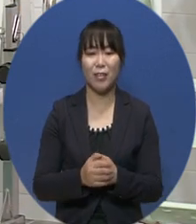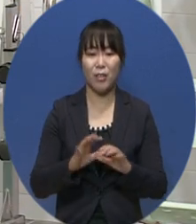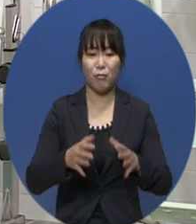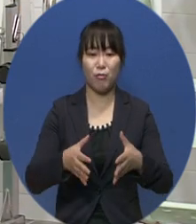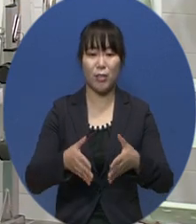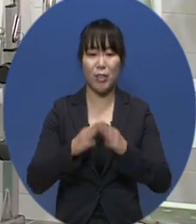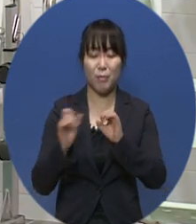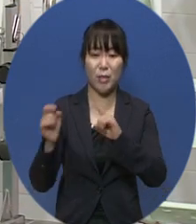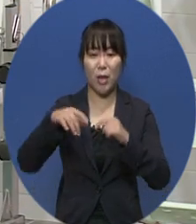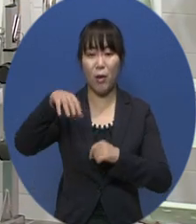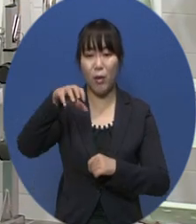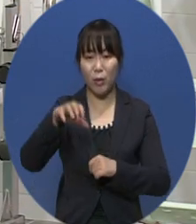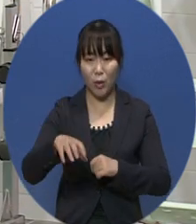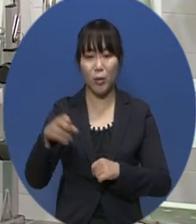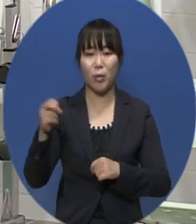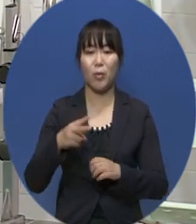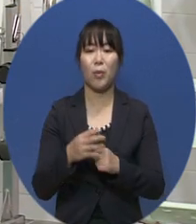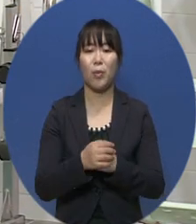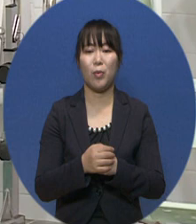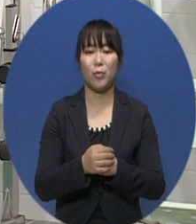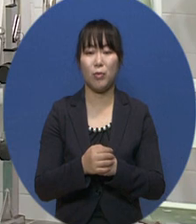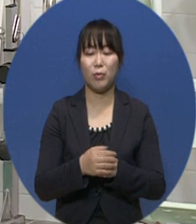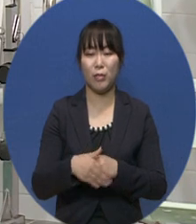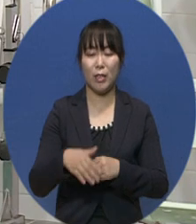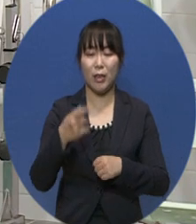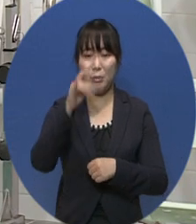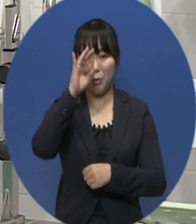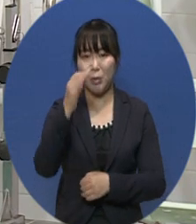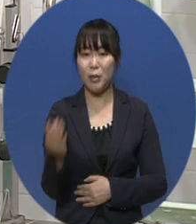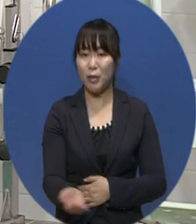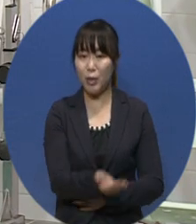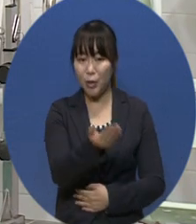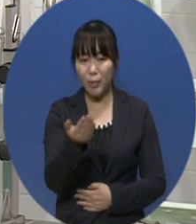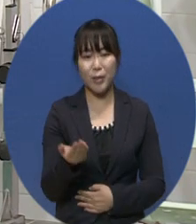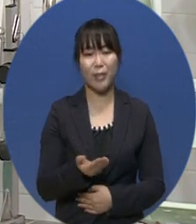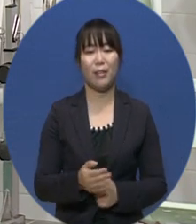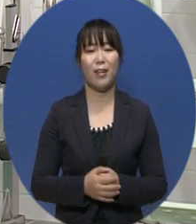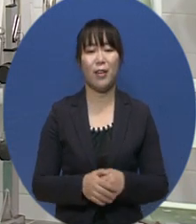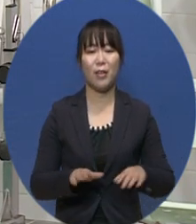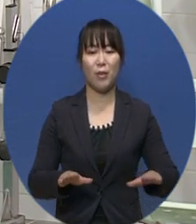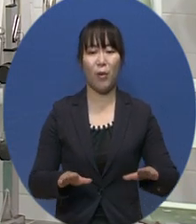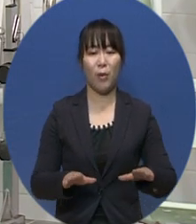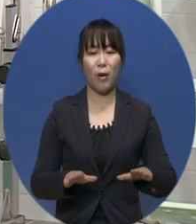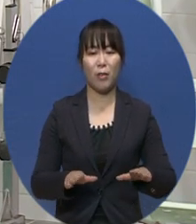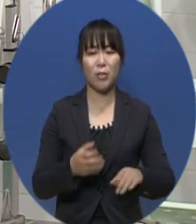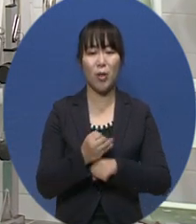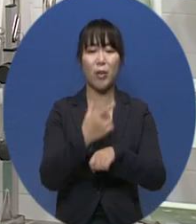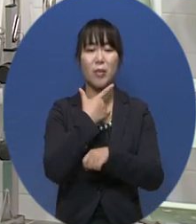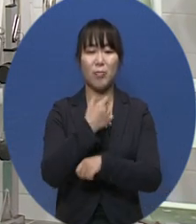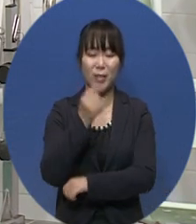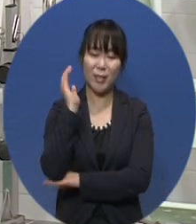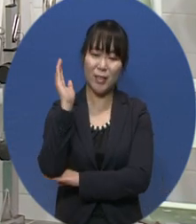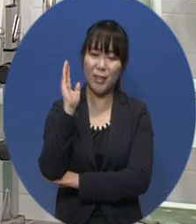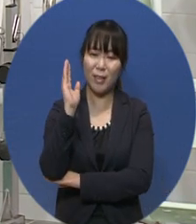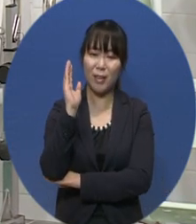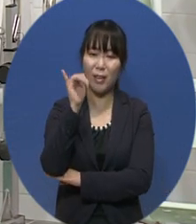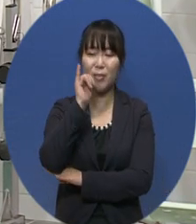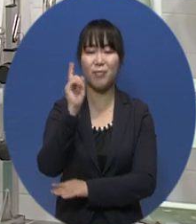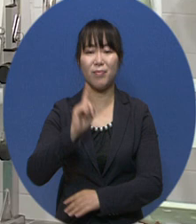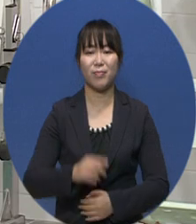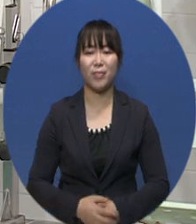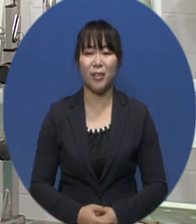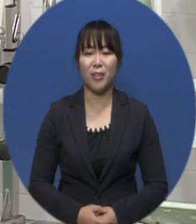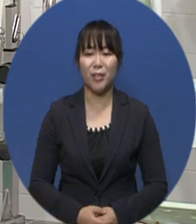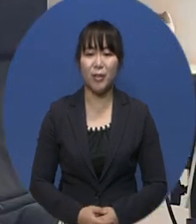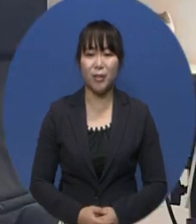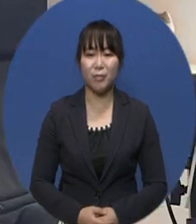이제 국립재활원하고 또 반면에 또 우리 시청자분들에게 이범수 원장님이 또 전달하고 싶은 말씀이 있을 것 같아요. 어떤 게